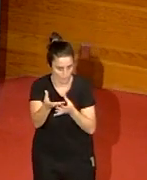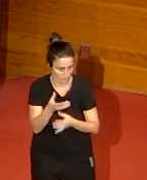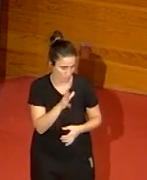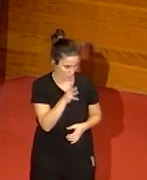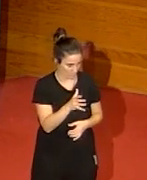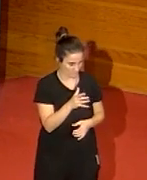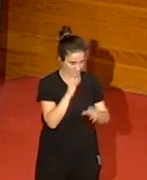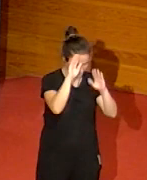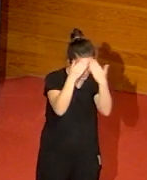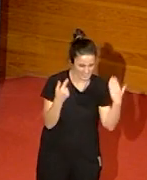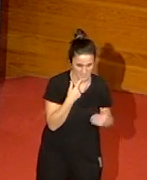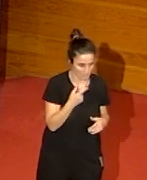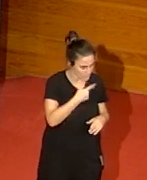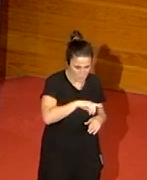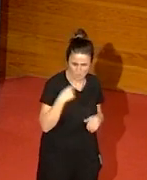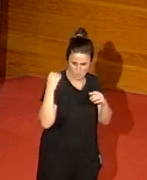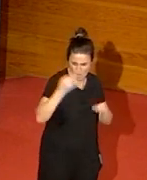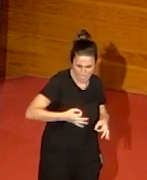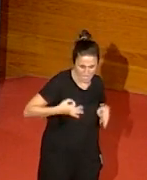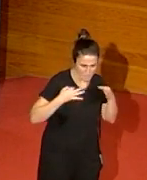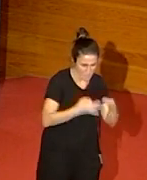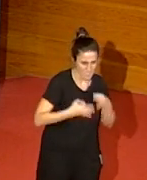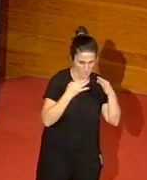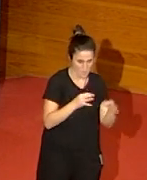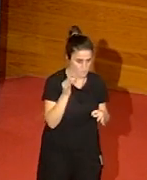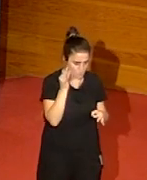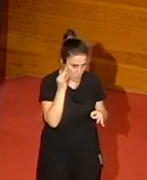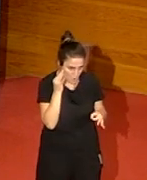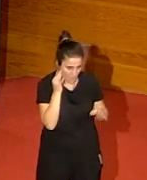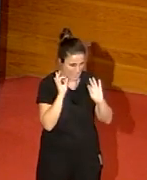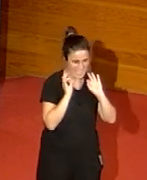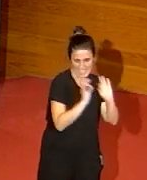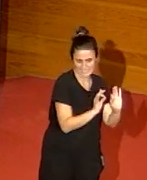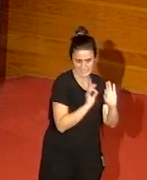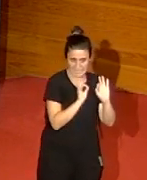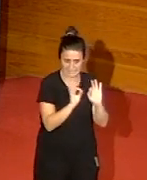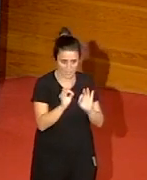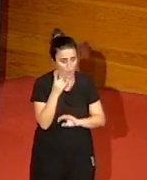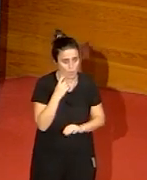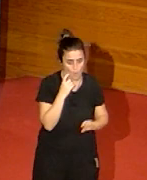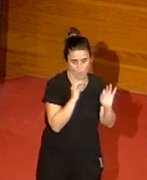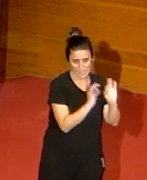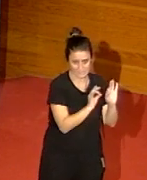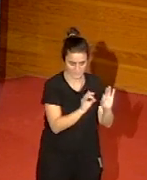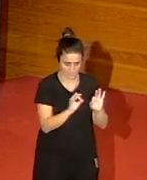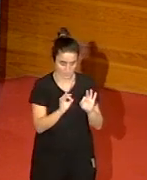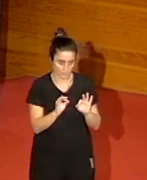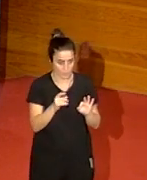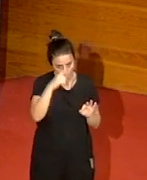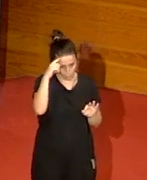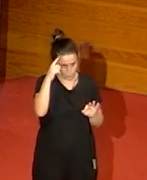ez duzu ulertzen, hau betidanik izan da horrela, badaude ez, hor badago talka kultural bat, inolako zalantzari gabe.